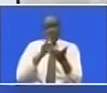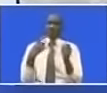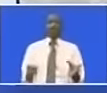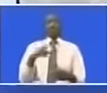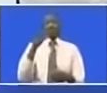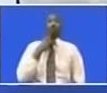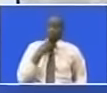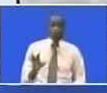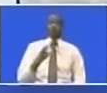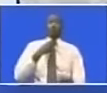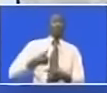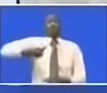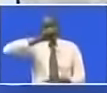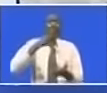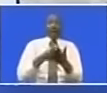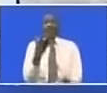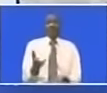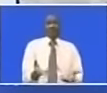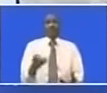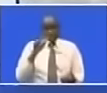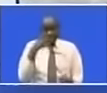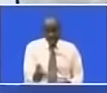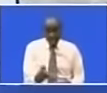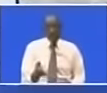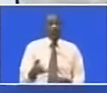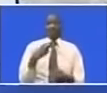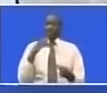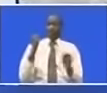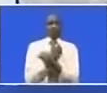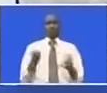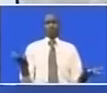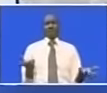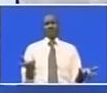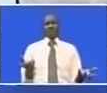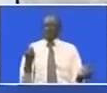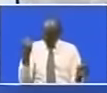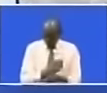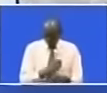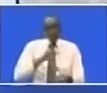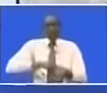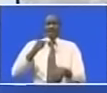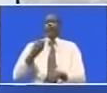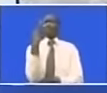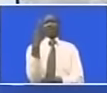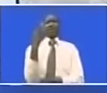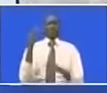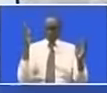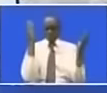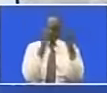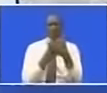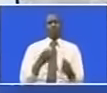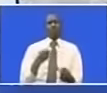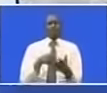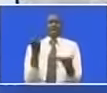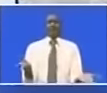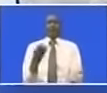sisi tunataka mtupe shilingi 100,000 kila siku, kwa maana leo 100,000 na kesho 100,000. Tukamwambia hatuwezi kuwapa, hata kama tungekosa tuwapa sasa saa 9